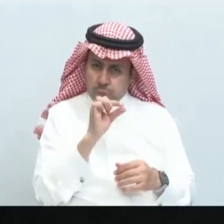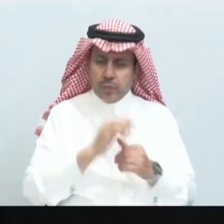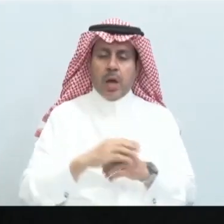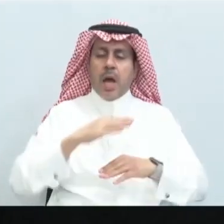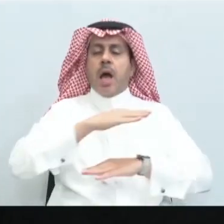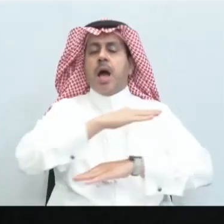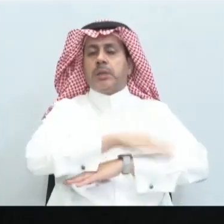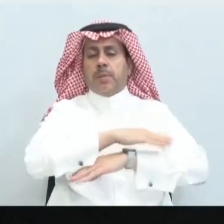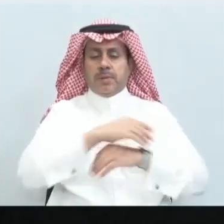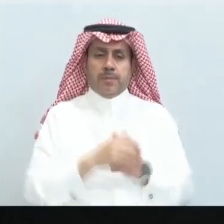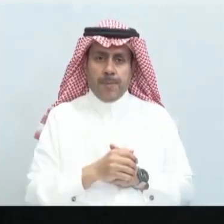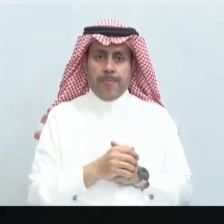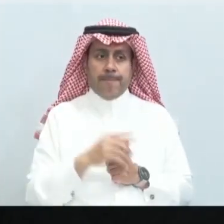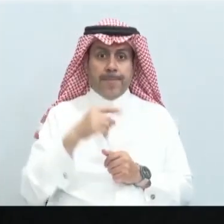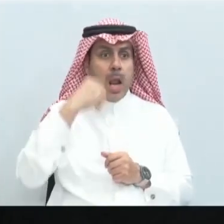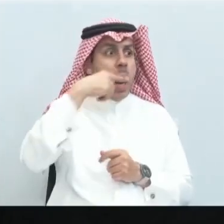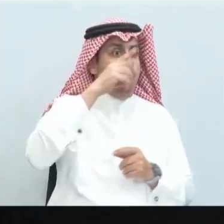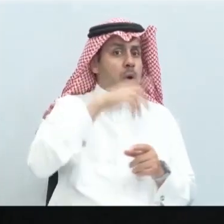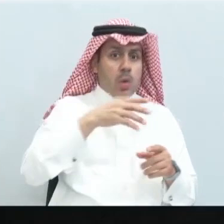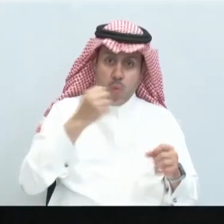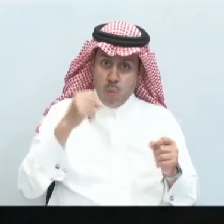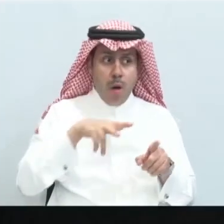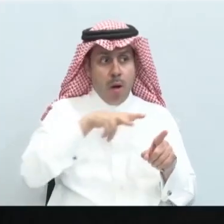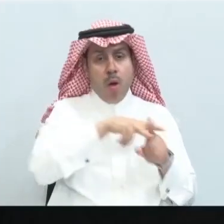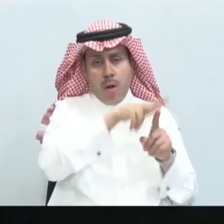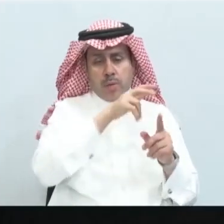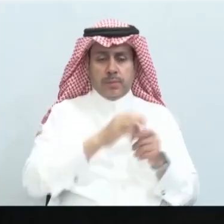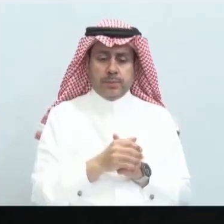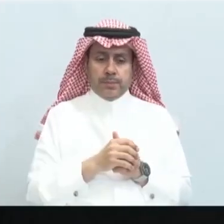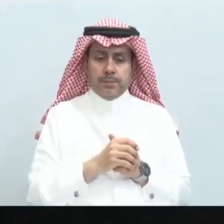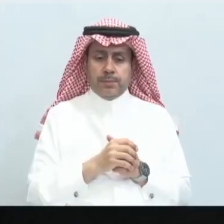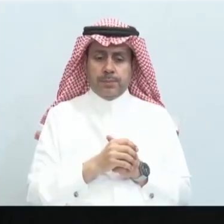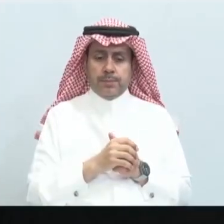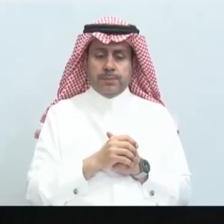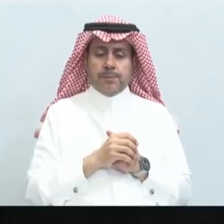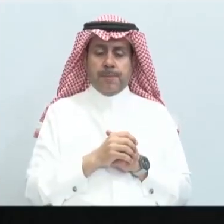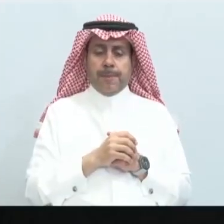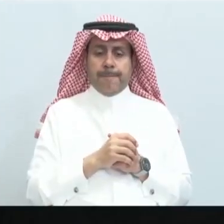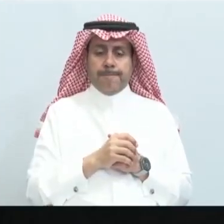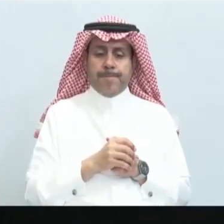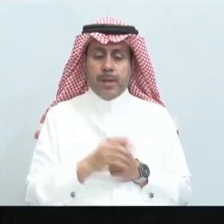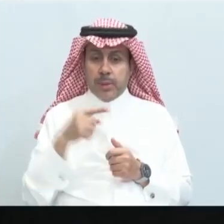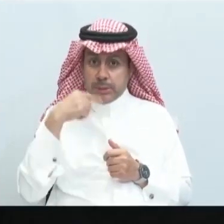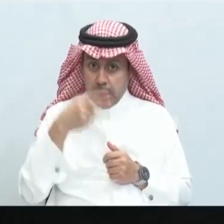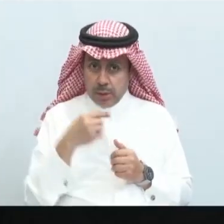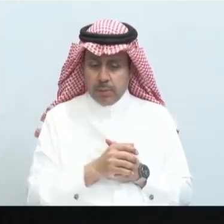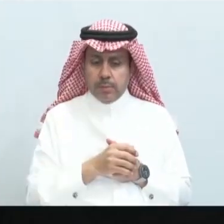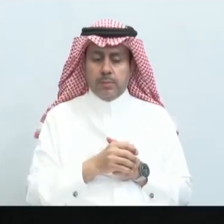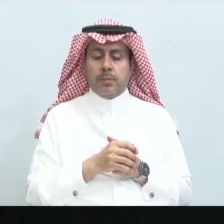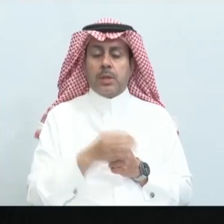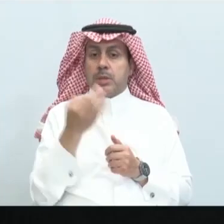اختار الصوت المناسب اذا كان الشخص بعيدا فانني اقترب منه ثم بعد ذلك اتحدث معه